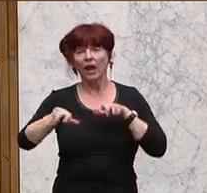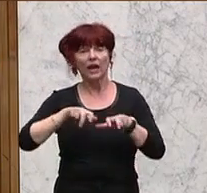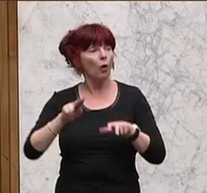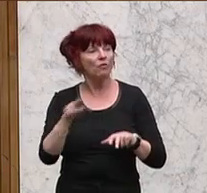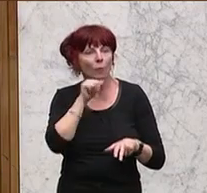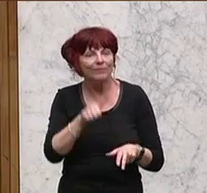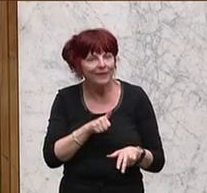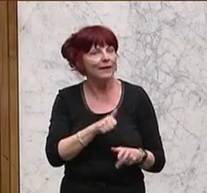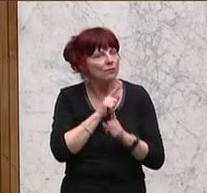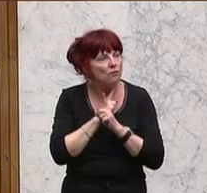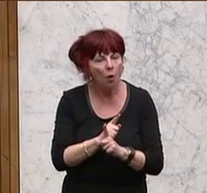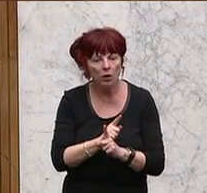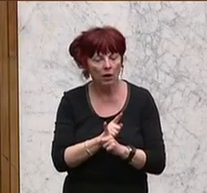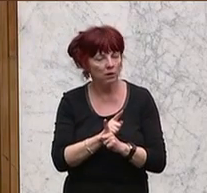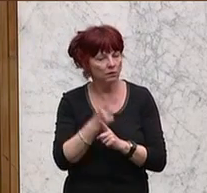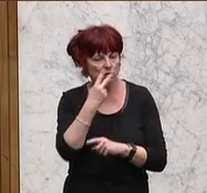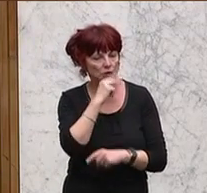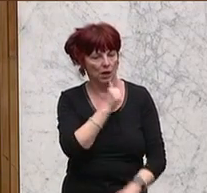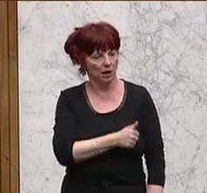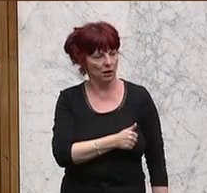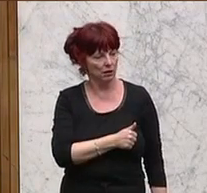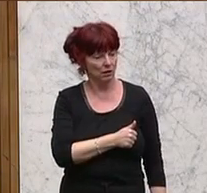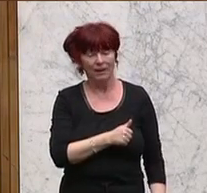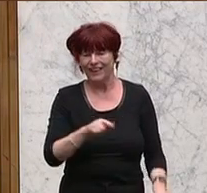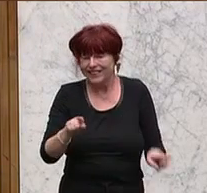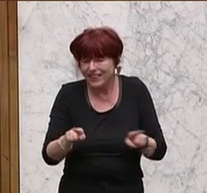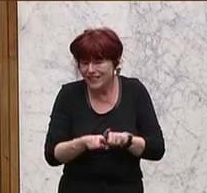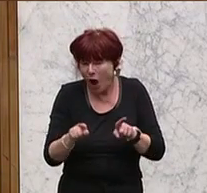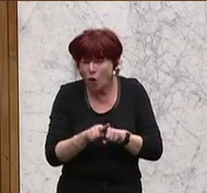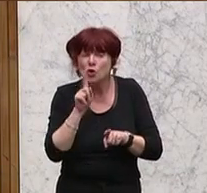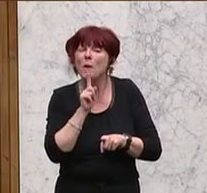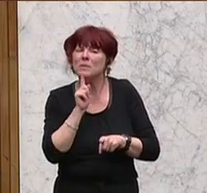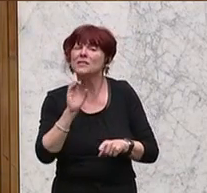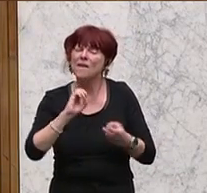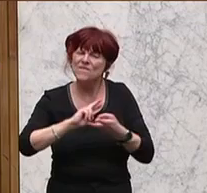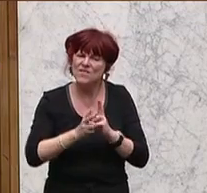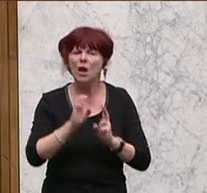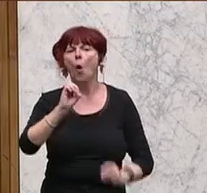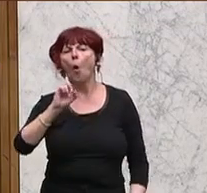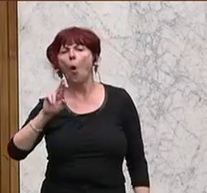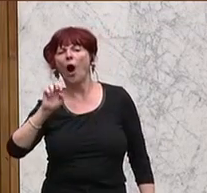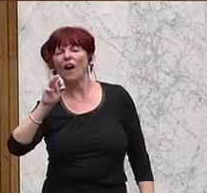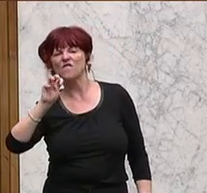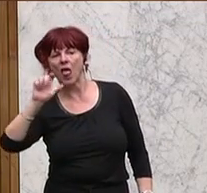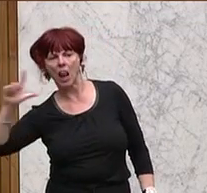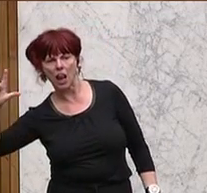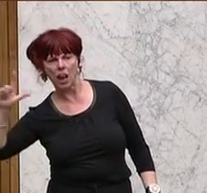Und es hat wohl auch etwas vom Orwellschen Neusprech, wenn wir nachdenken und überlegen und uns dieses